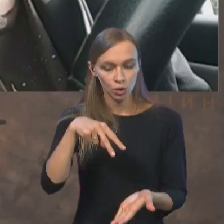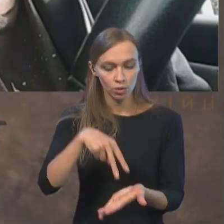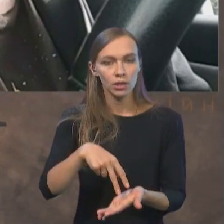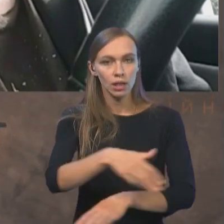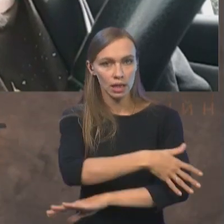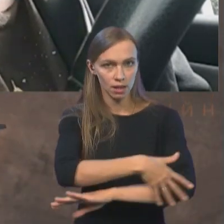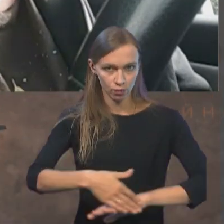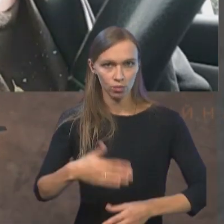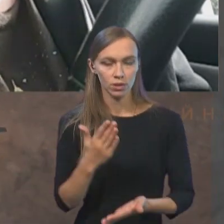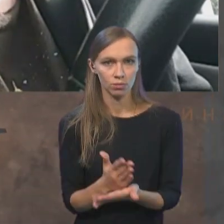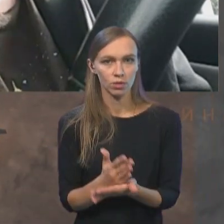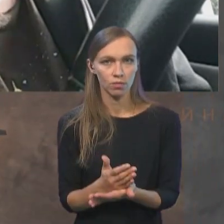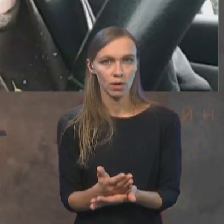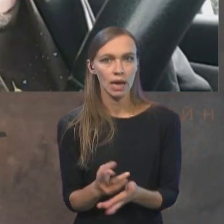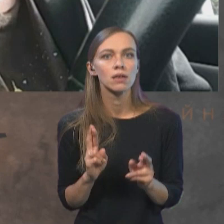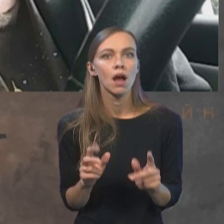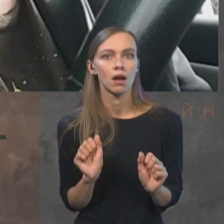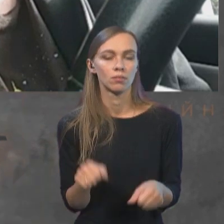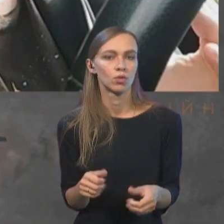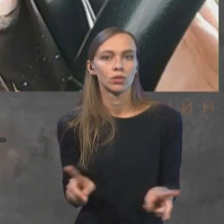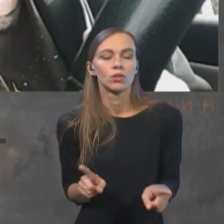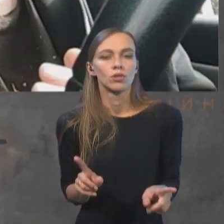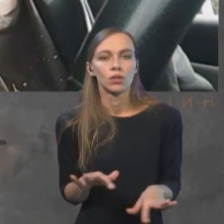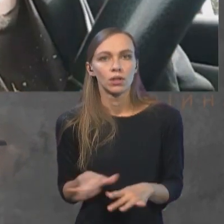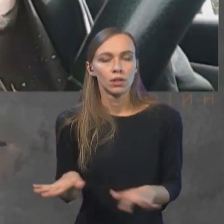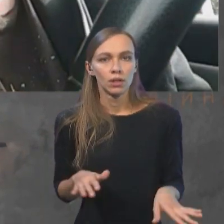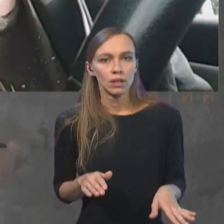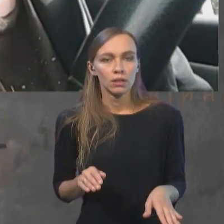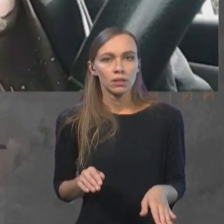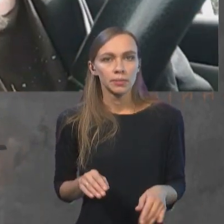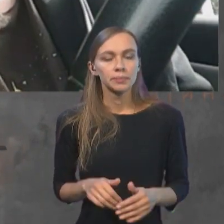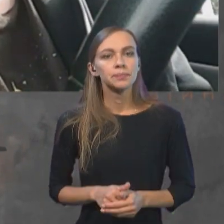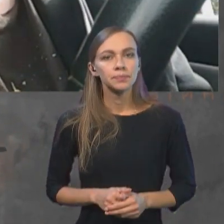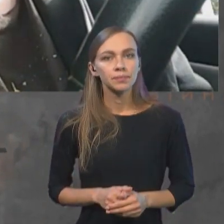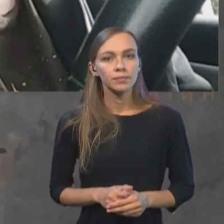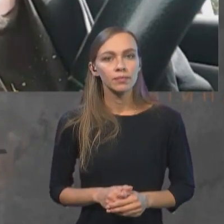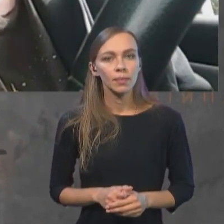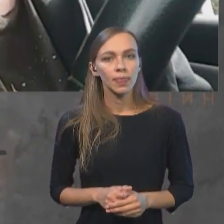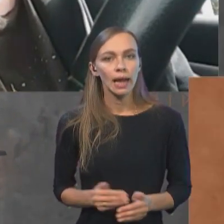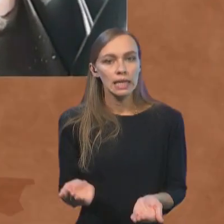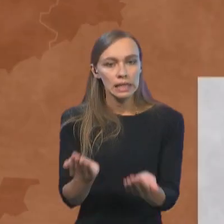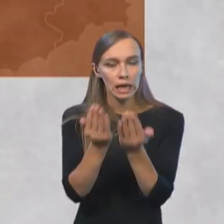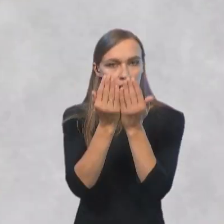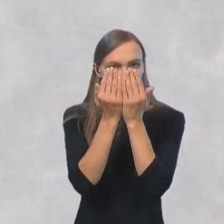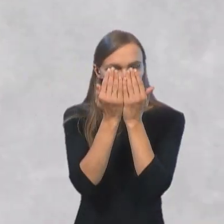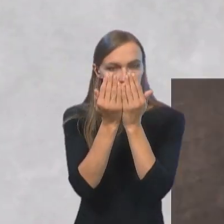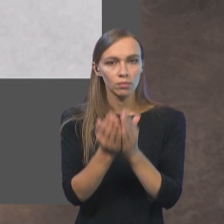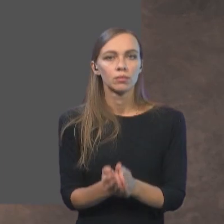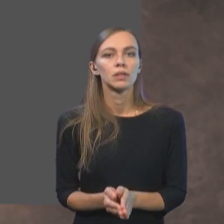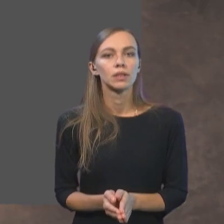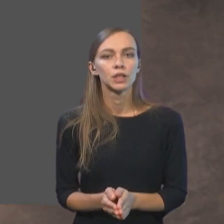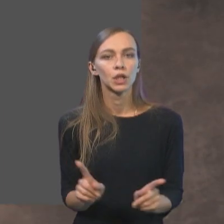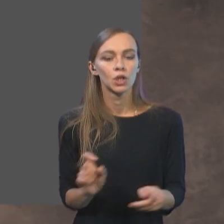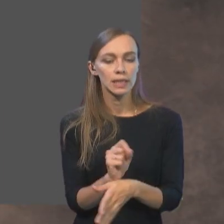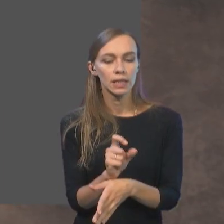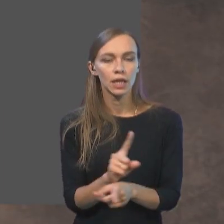Як можна, що діяти, як ховатися? Закрити обличчя. Ваша задача, щоб